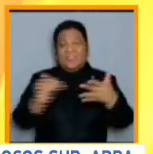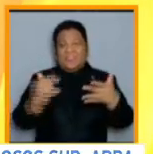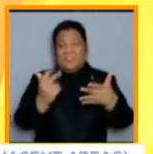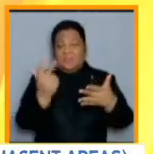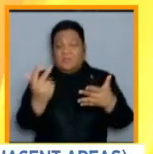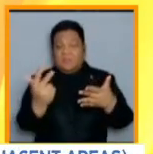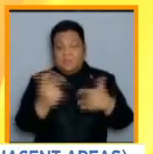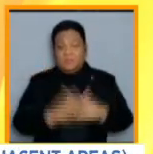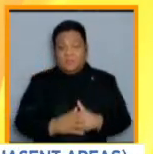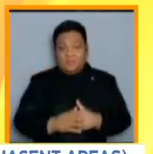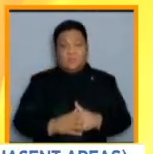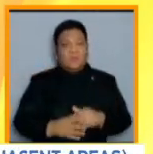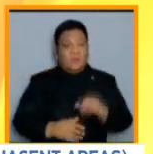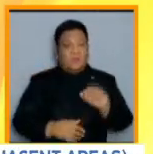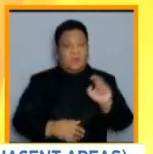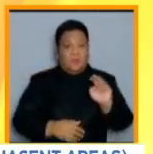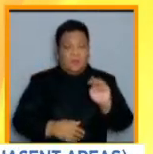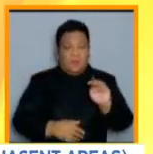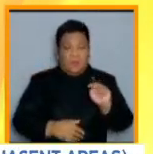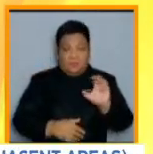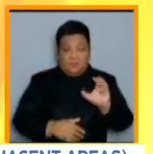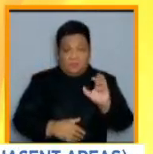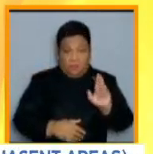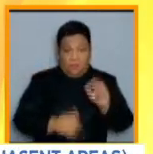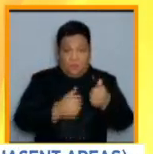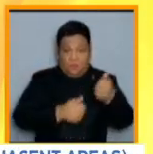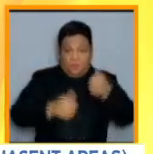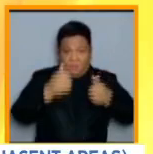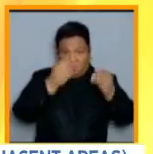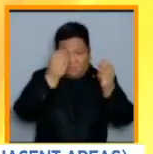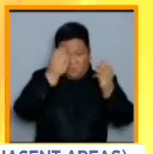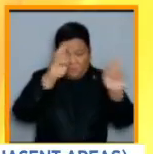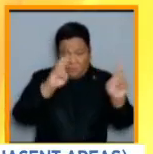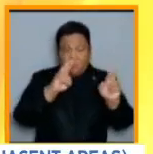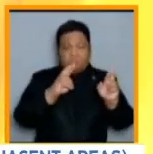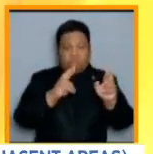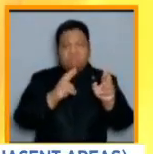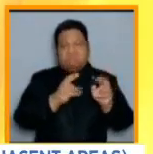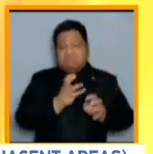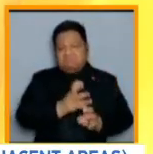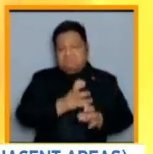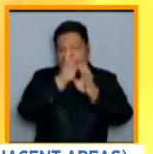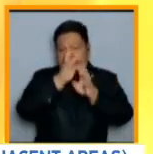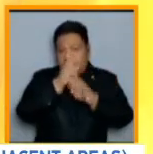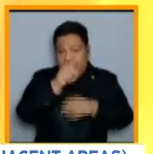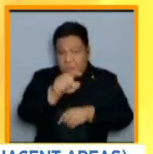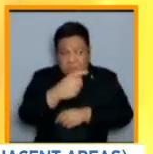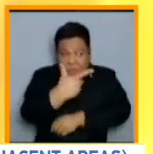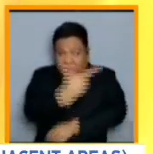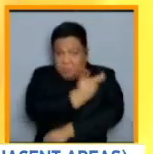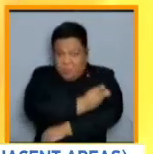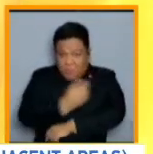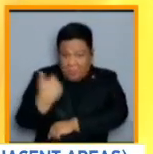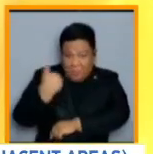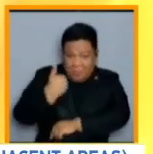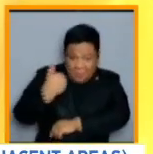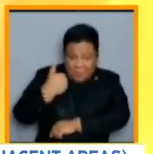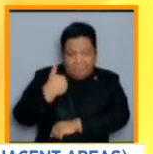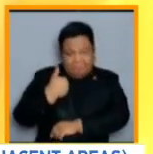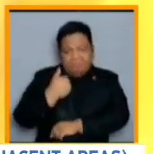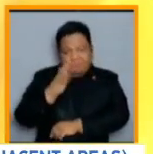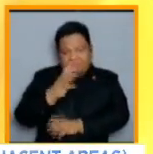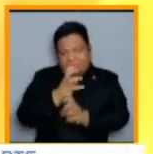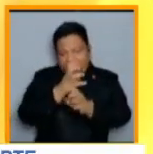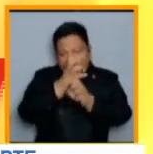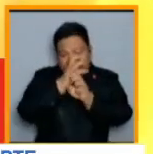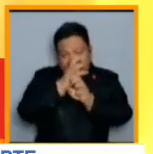ang pag-iigpit sa mga hindi pa bakunado kontra COVID-19. Pagbabawalang lumabas ng bahay ang mga hindi pa